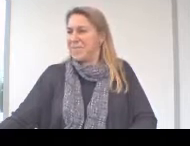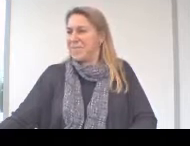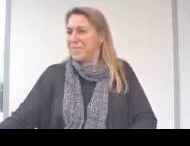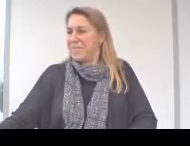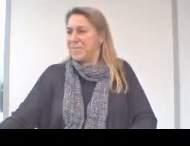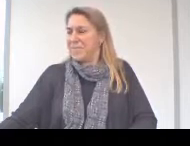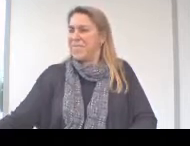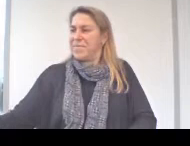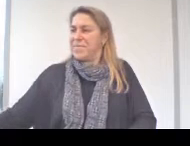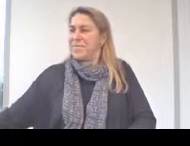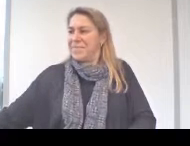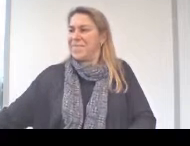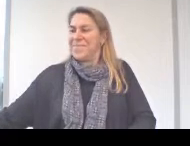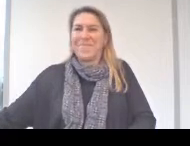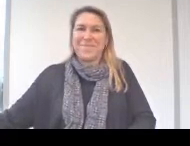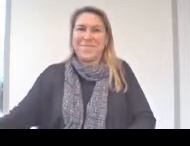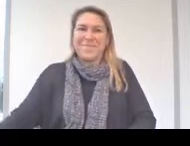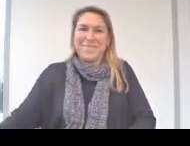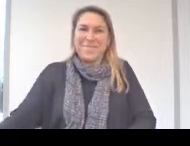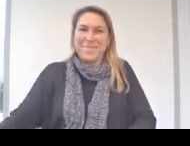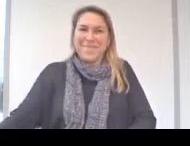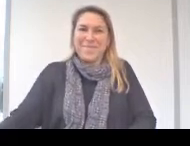bagagistes dans les hôtels.